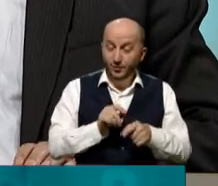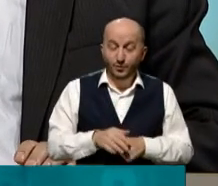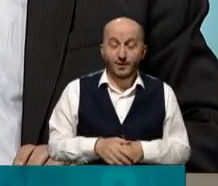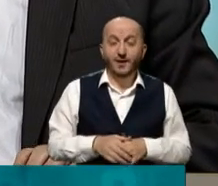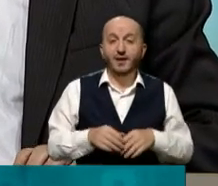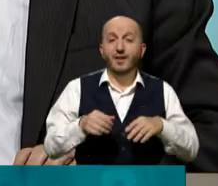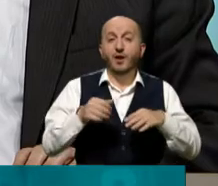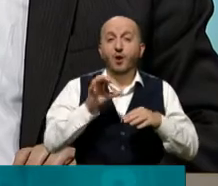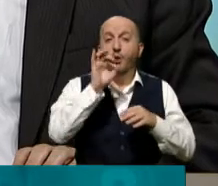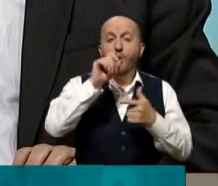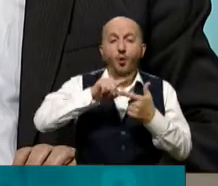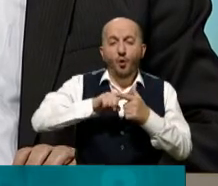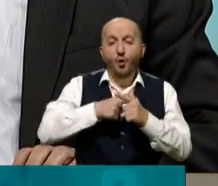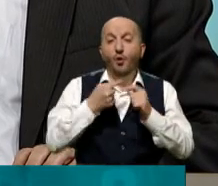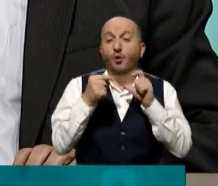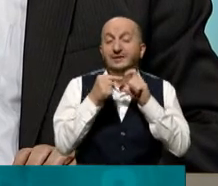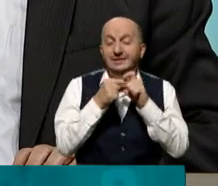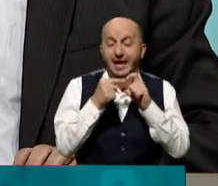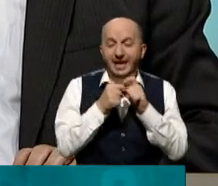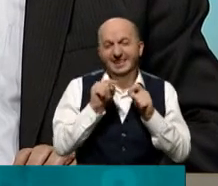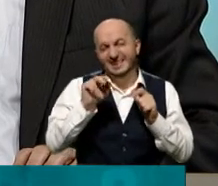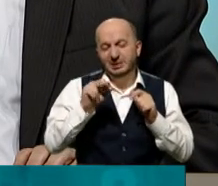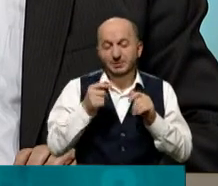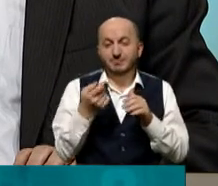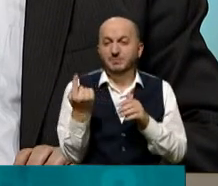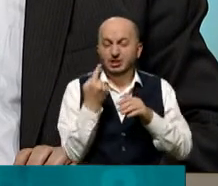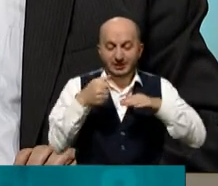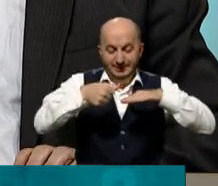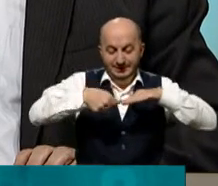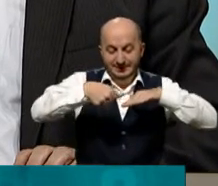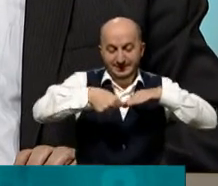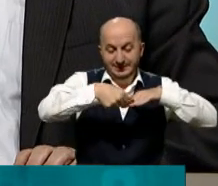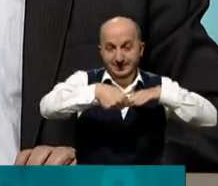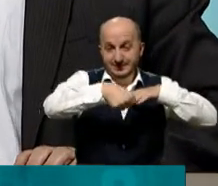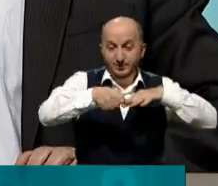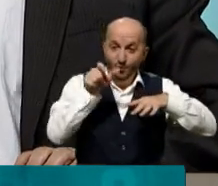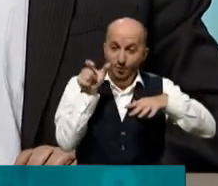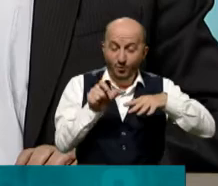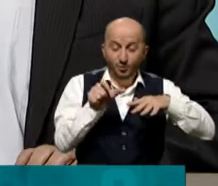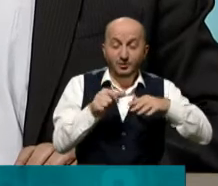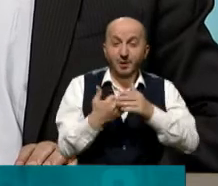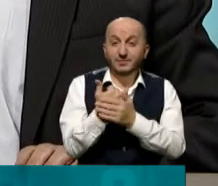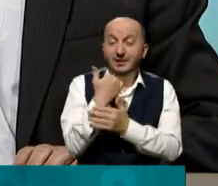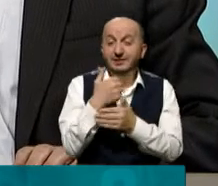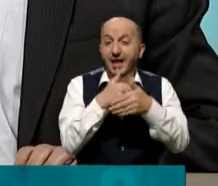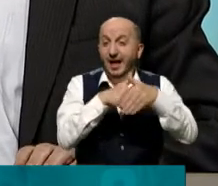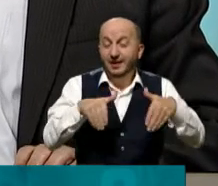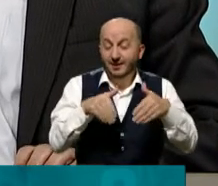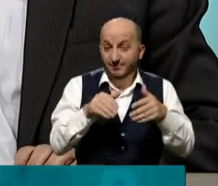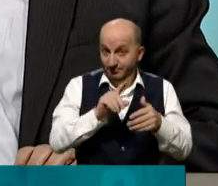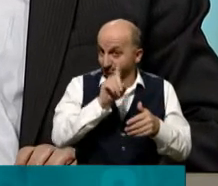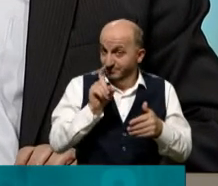oje varimsi bir şey sürülüyor hocam ama tedavi maksatlı tabii. Bunun abdeste bir manisi var mı? Şimdi abdest nedir?